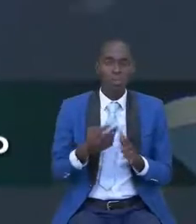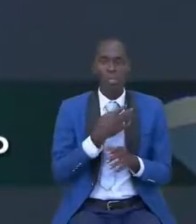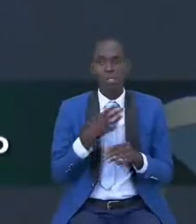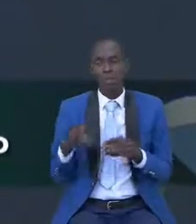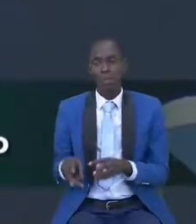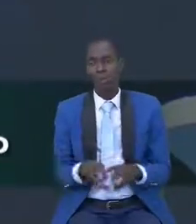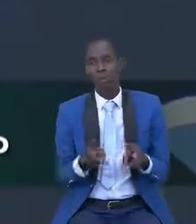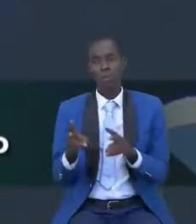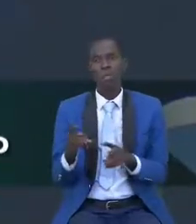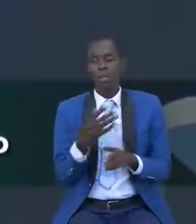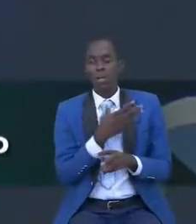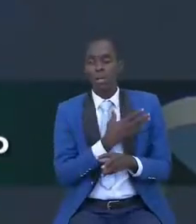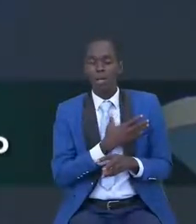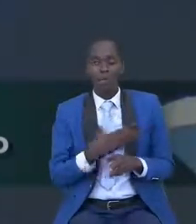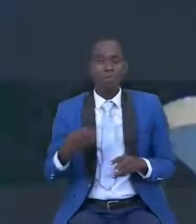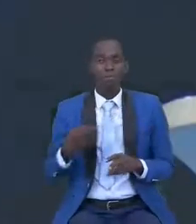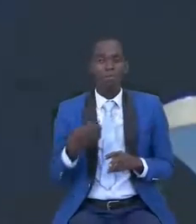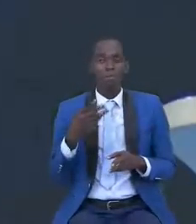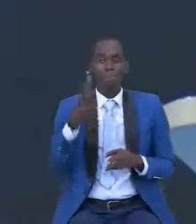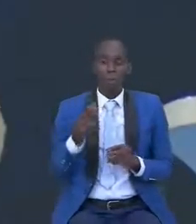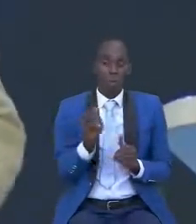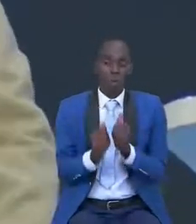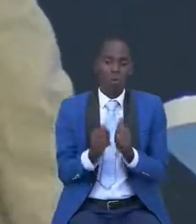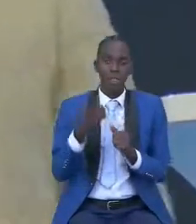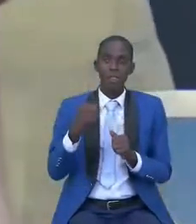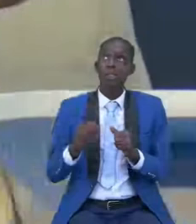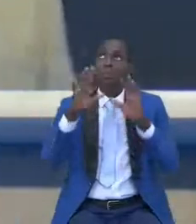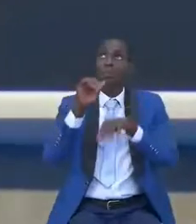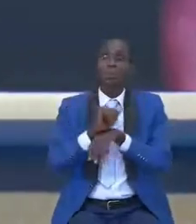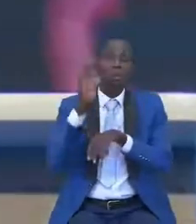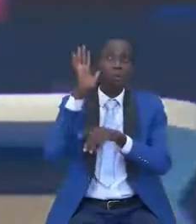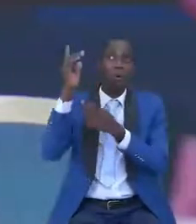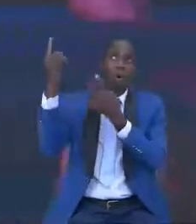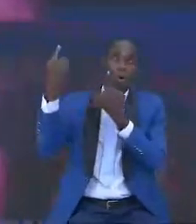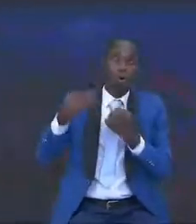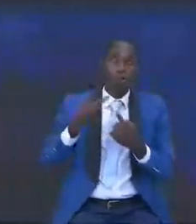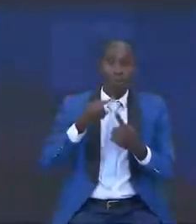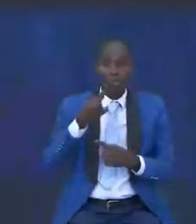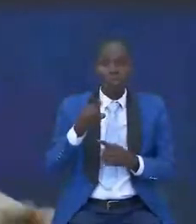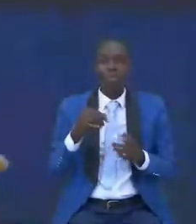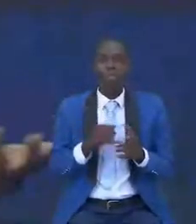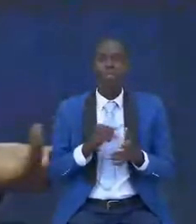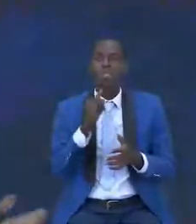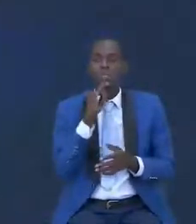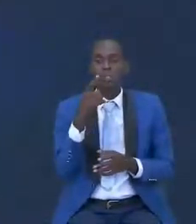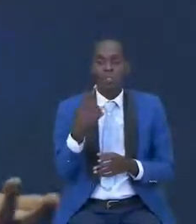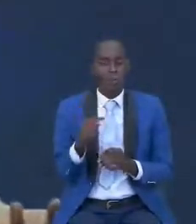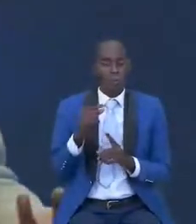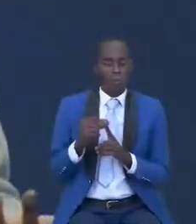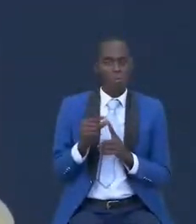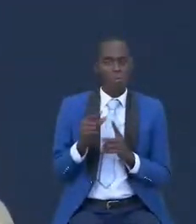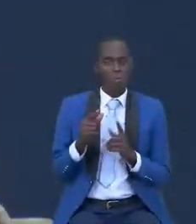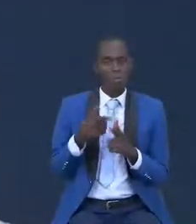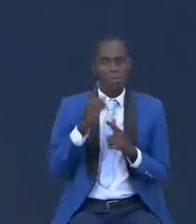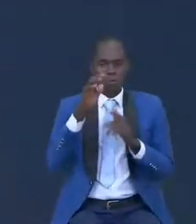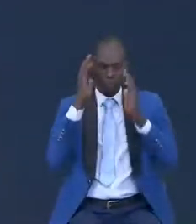parole, et le moyen, le canal, le passage par lequel le miracle te parviendra,